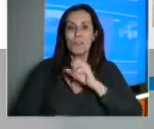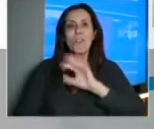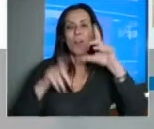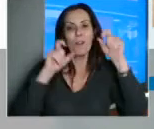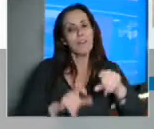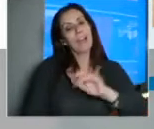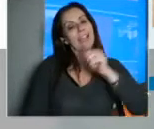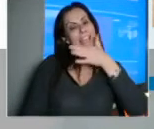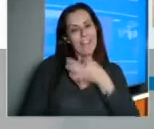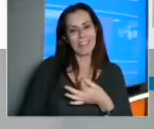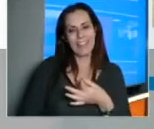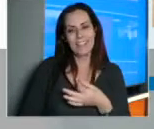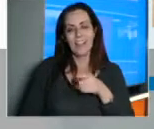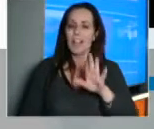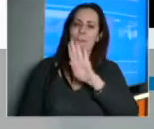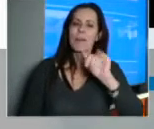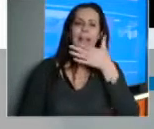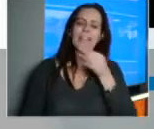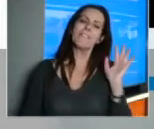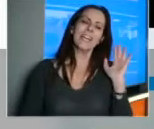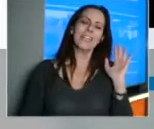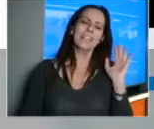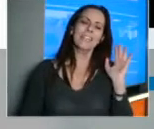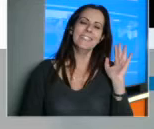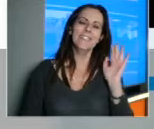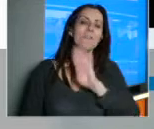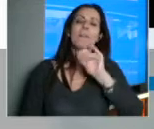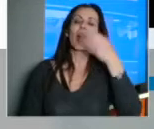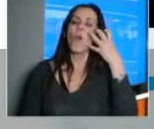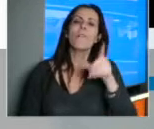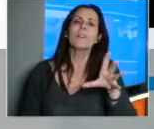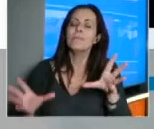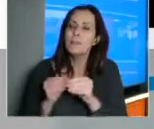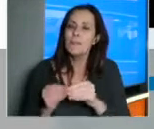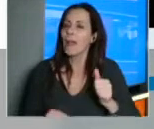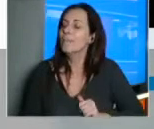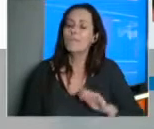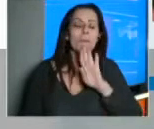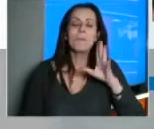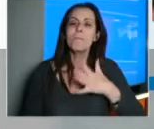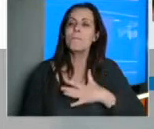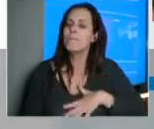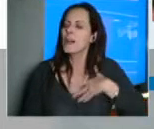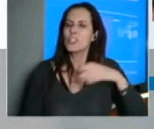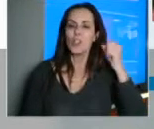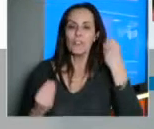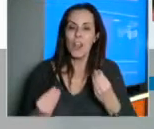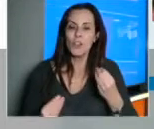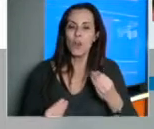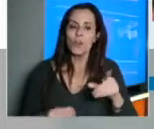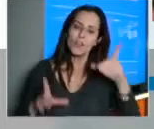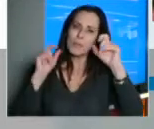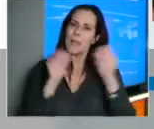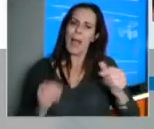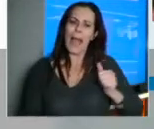תמונות כי ככה היא הכי יפה בעיניה. ככה ביבי הכי יפה בעיניו. ביבי הכי אוהב את עצמו. וביבי מרגיש הכי ציוני והכי טוב והכי שליח.